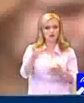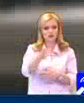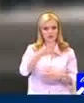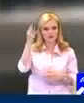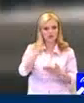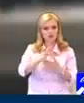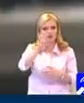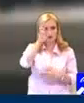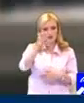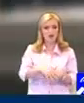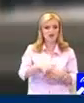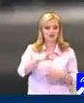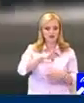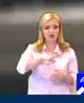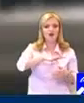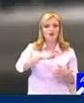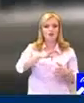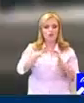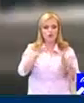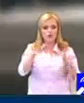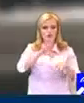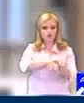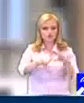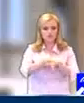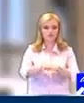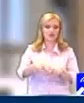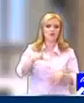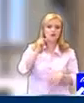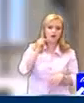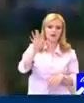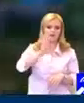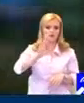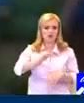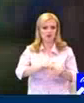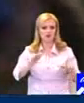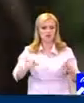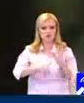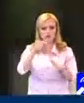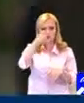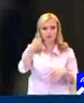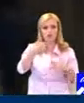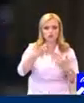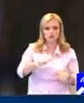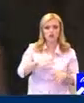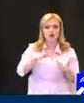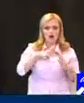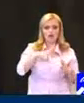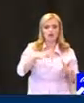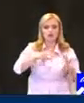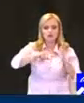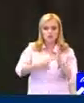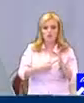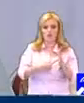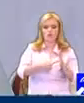Moldova este o țară sursă pentru traficul de bărbați, femei și copii. De la începutul anului, 22 de minori au fost exploatați în scop de muncă